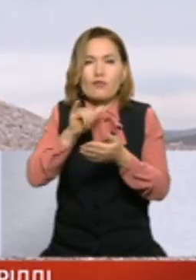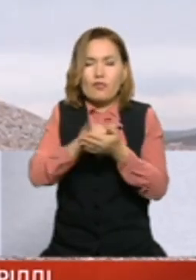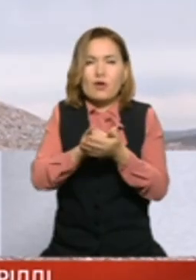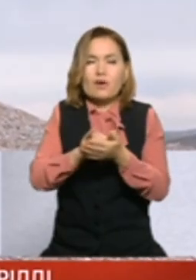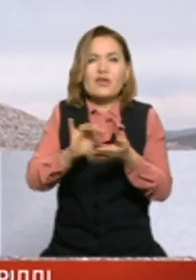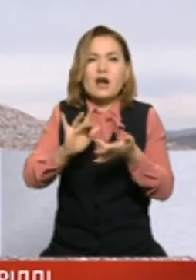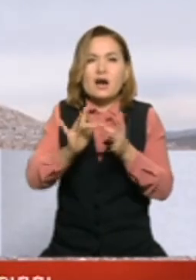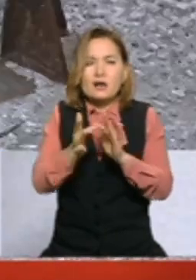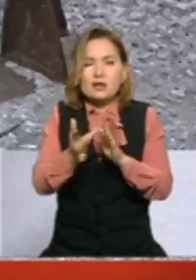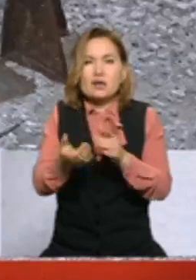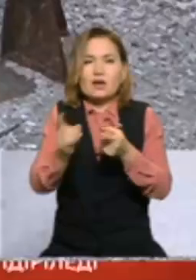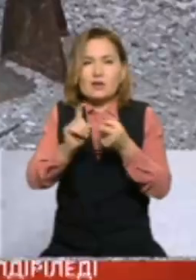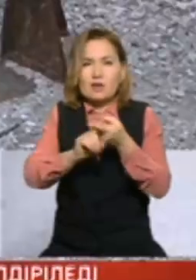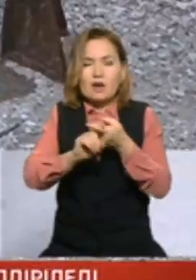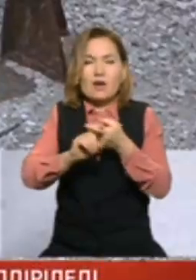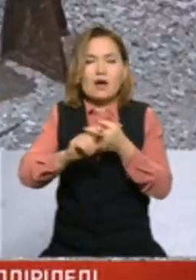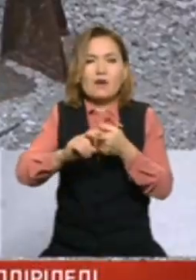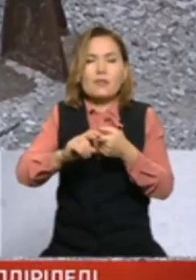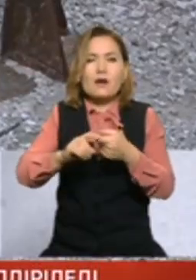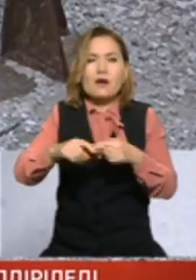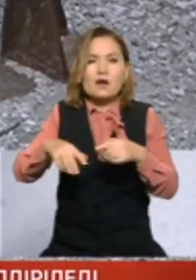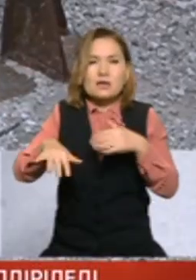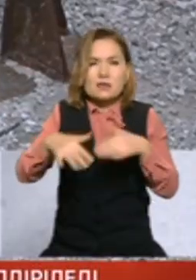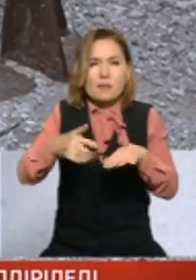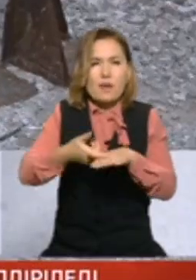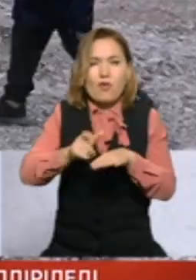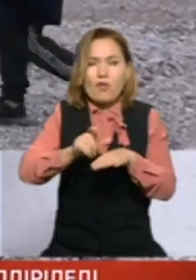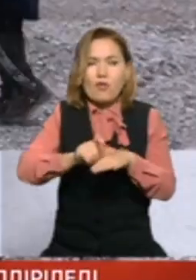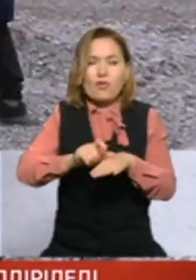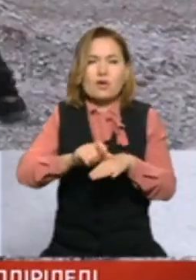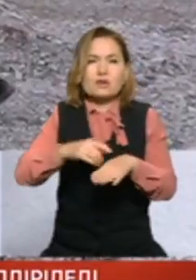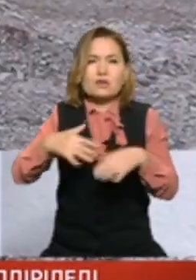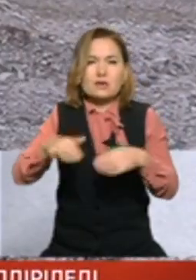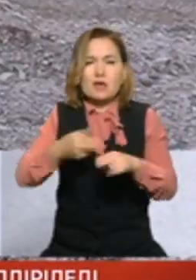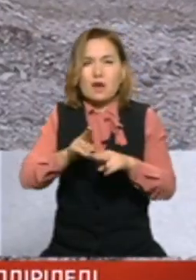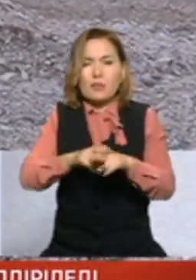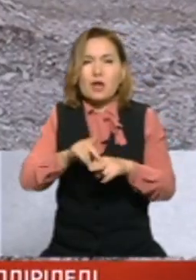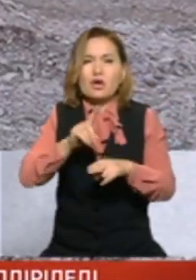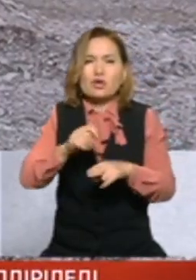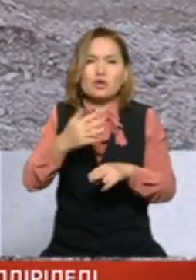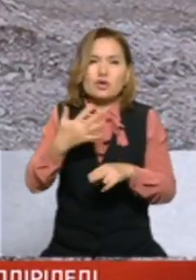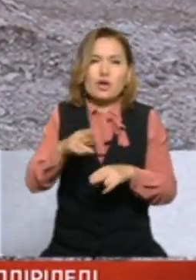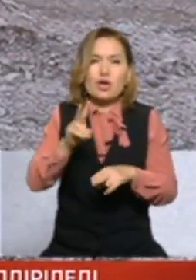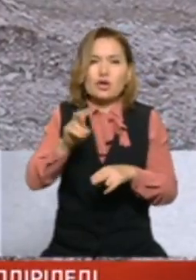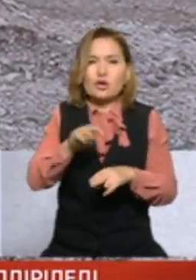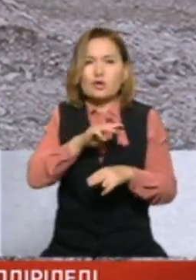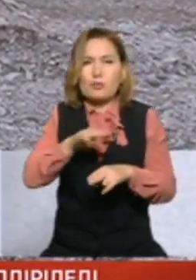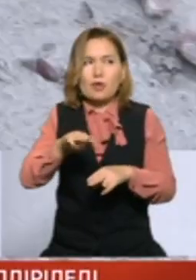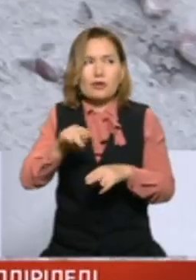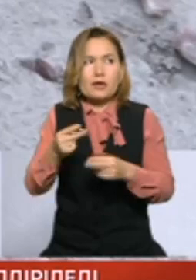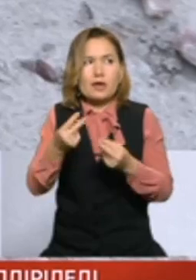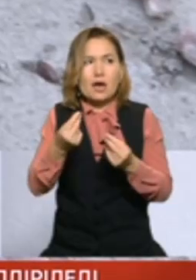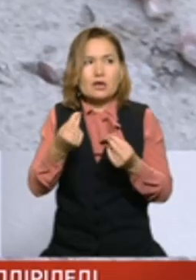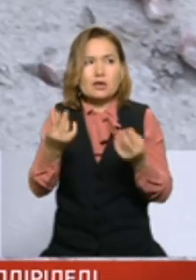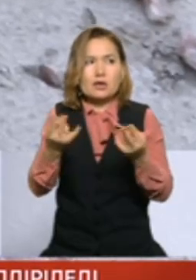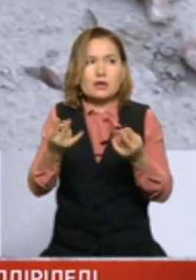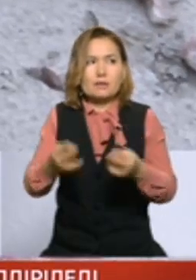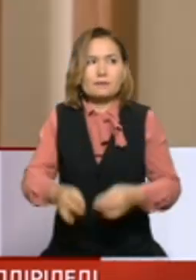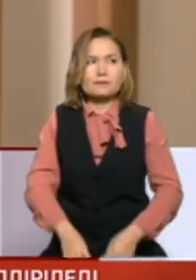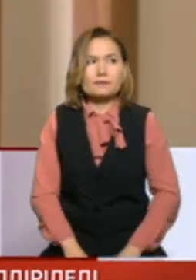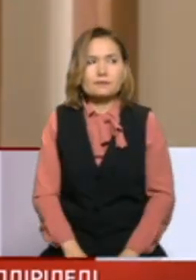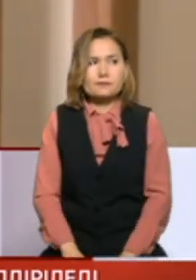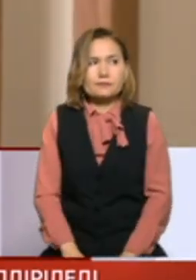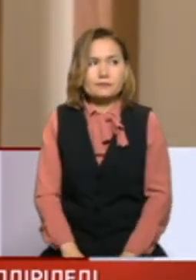күші жетпейді деп отыр. Енді оны өзге сапалысына ауыстыруға кемі 150-200 миллион теңге керек.